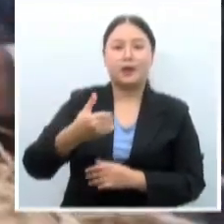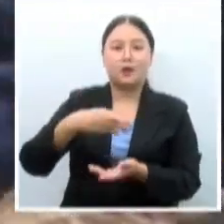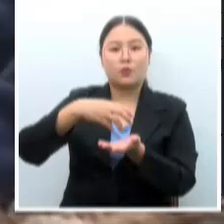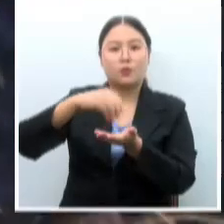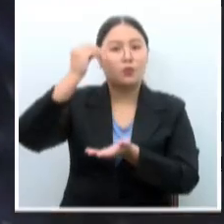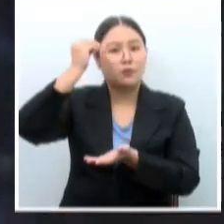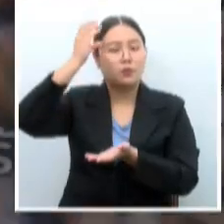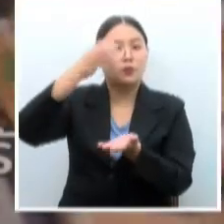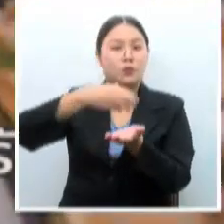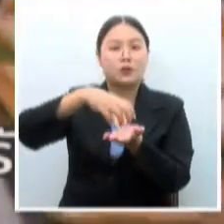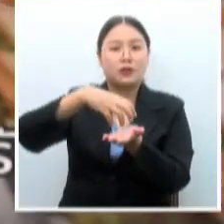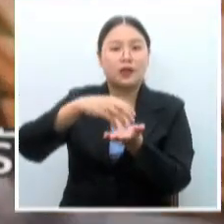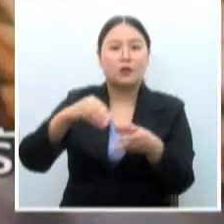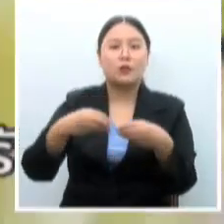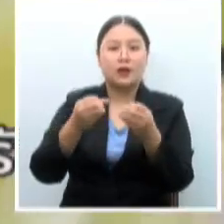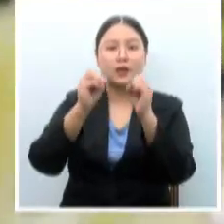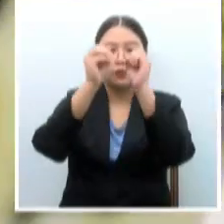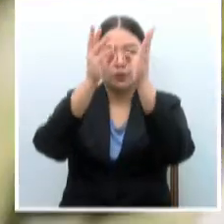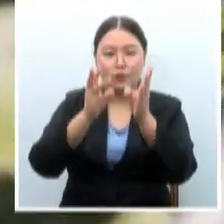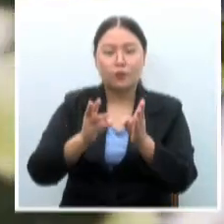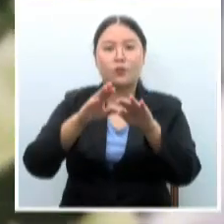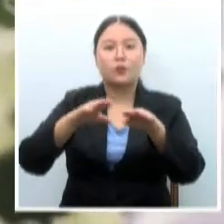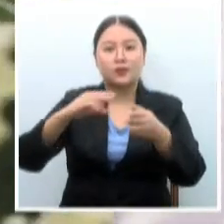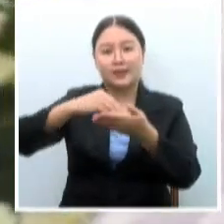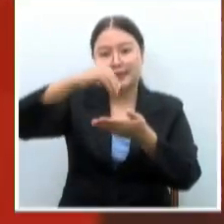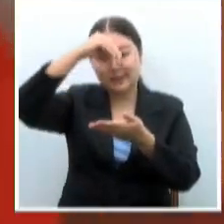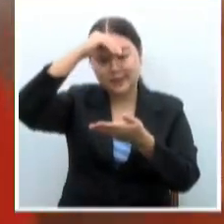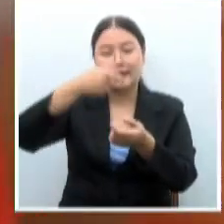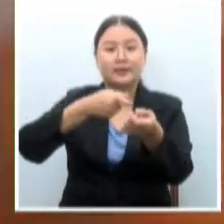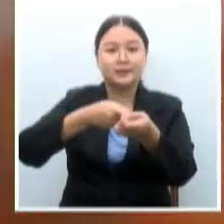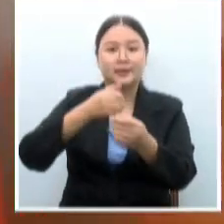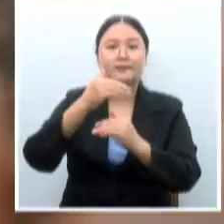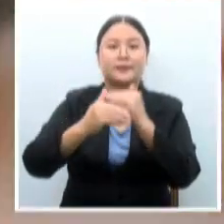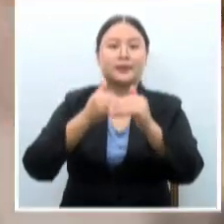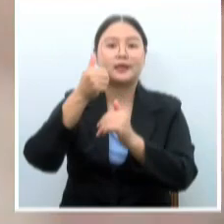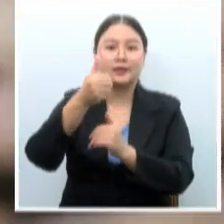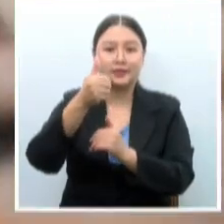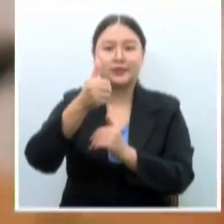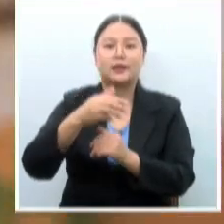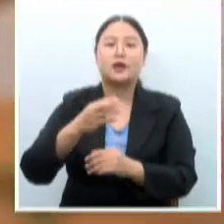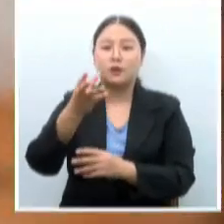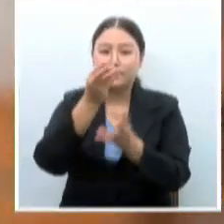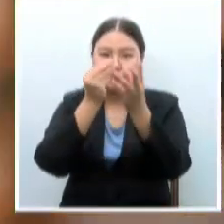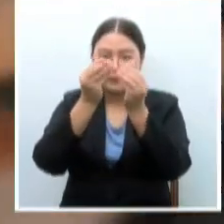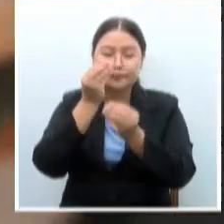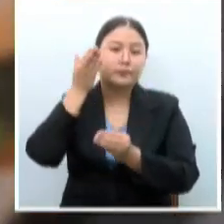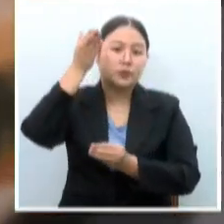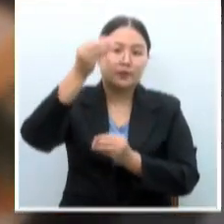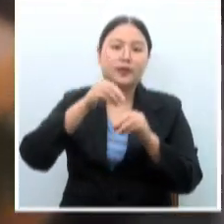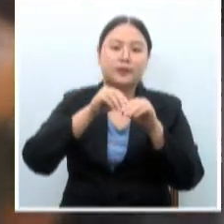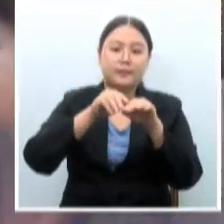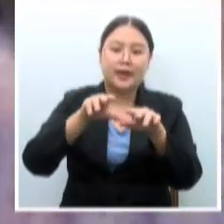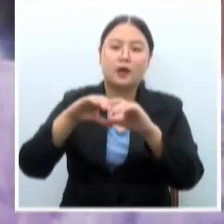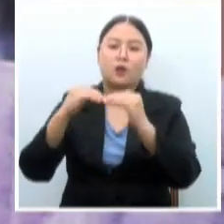รียนครูมีทักษะทางด้านการเกษตรอีกทั้งสามารถนำความรู้ไปเผยแพร่สู่คนในครอบ